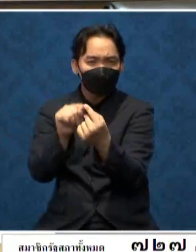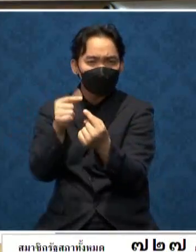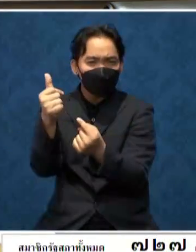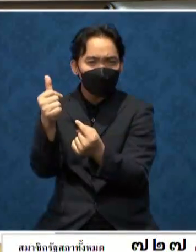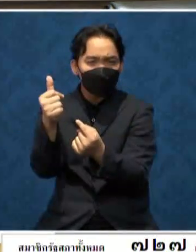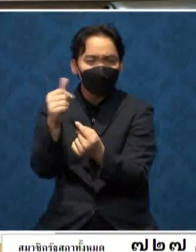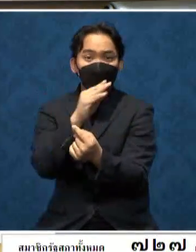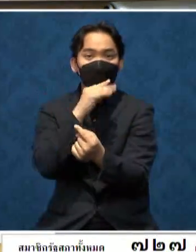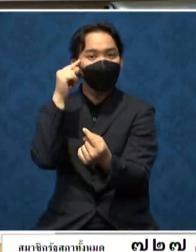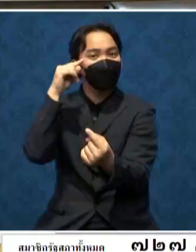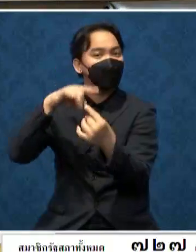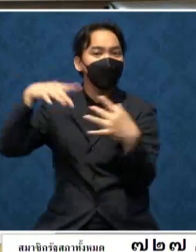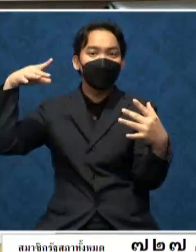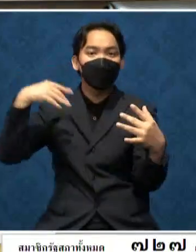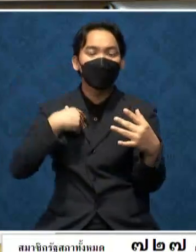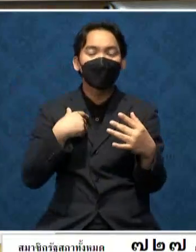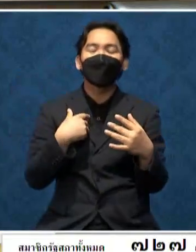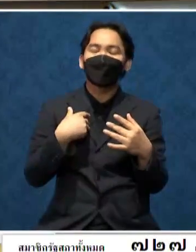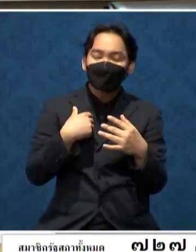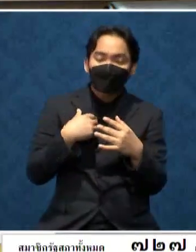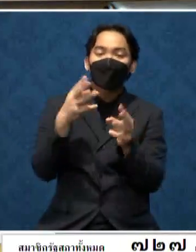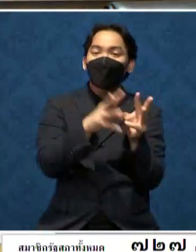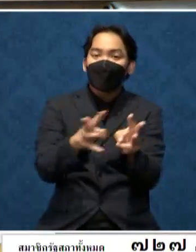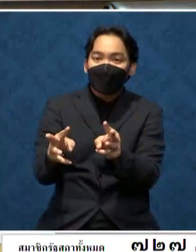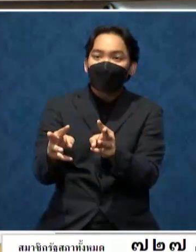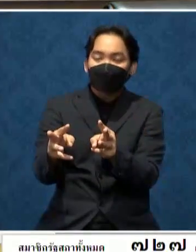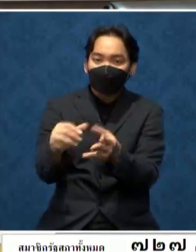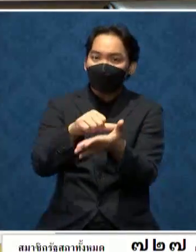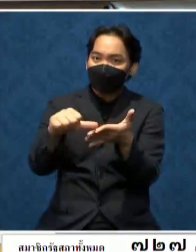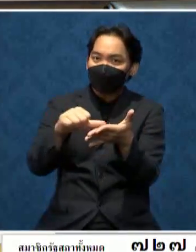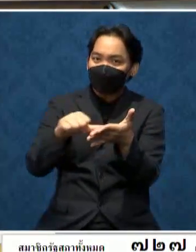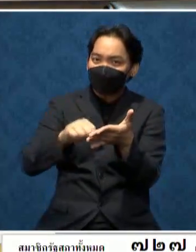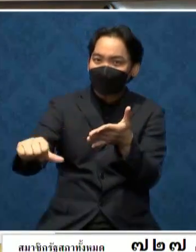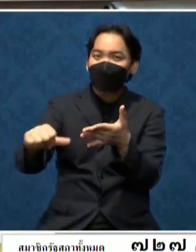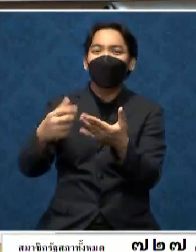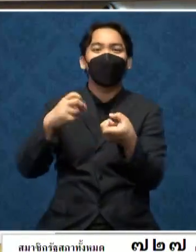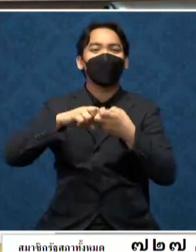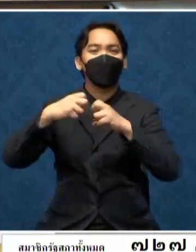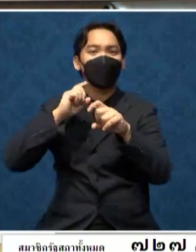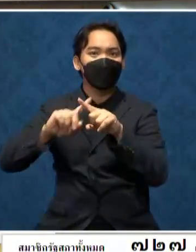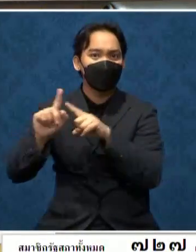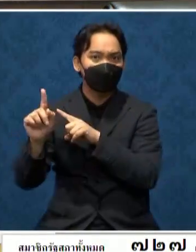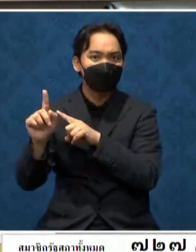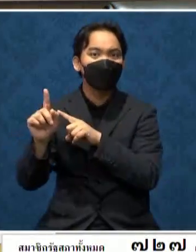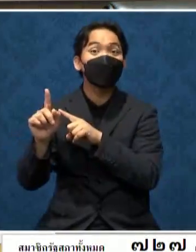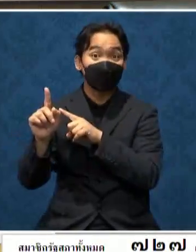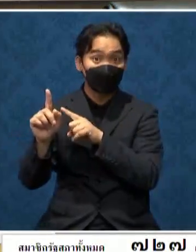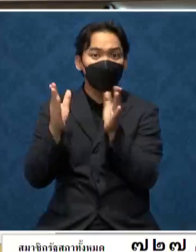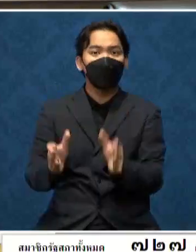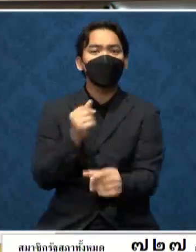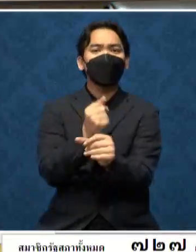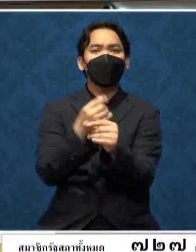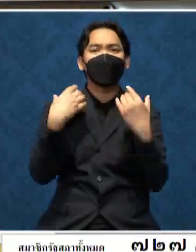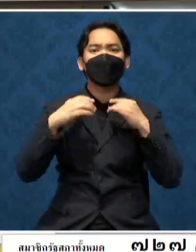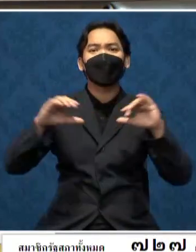มาตรการเพื่อพัฒนาหรือปรับปรุงหน่วยงานหรือระบบการปฏิบัติราชการของหน่วยงานโดย